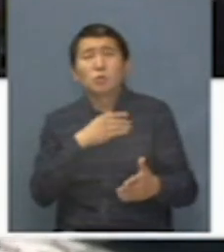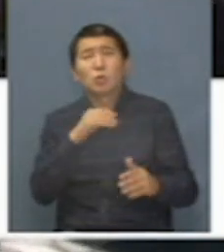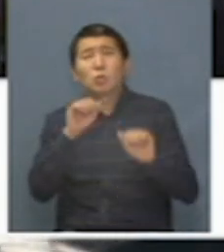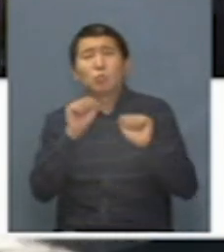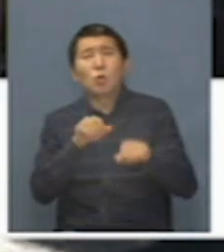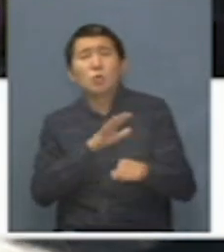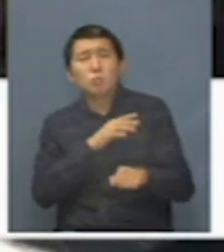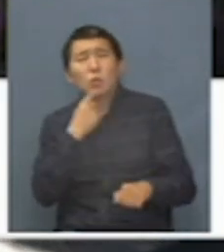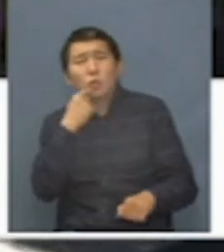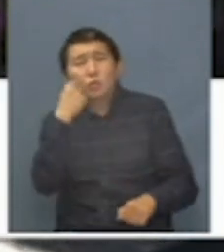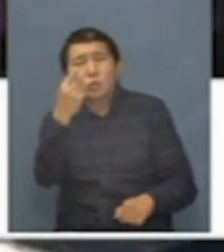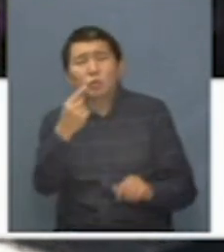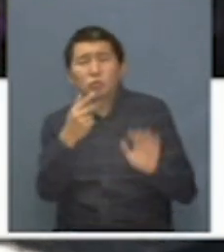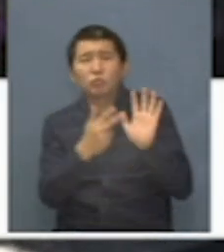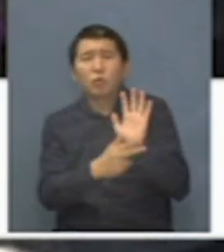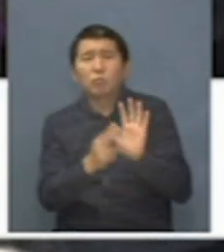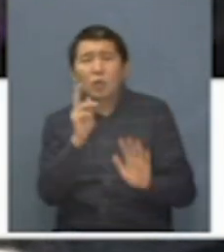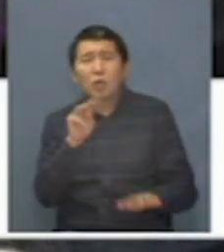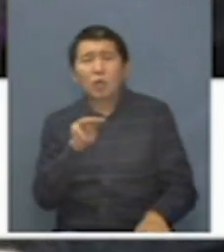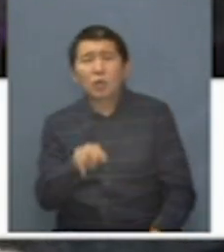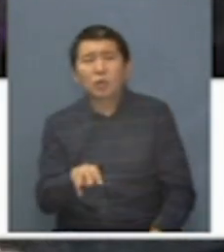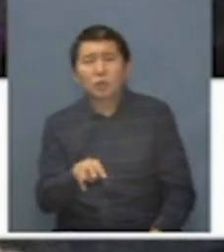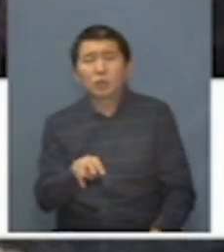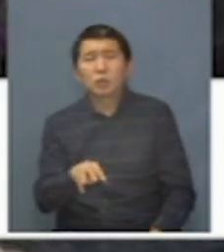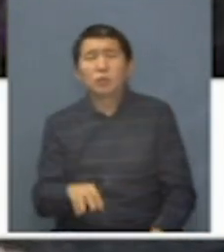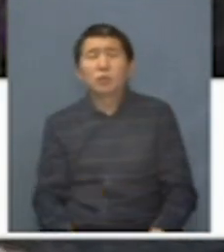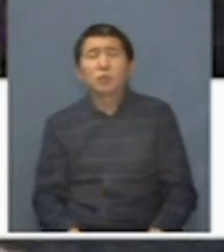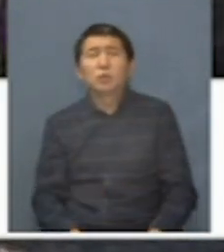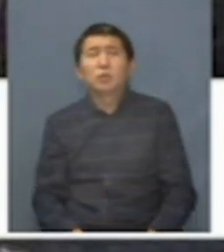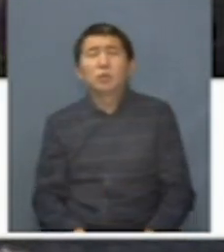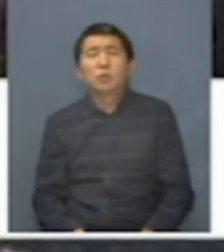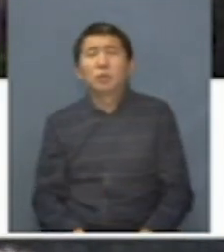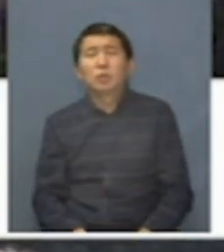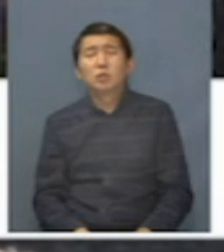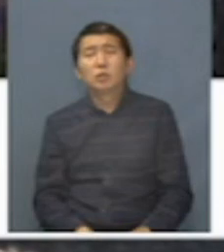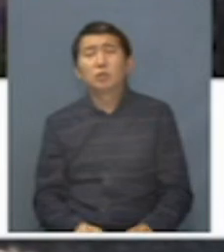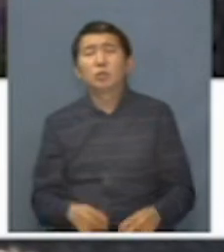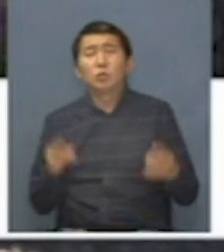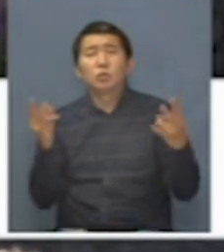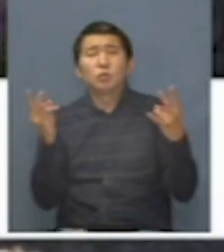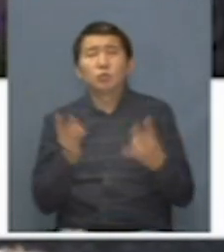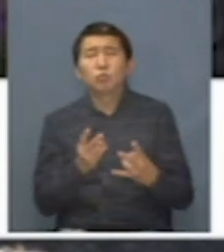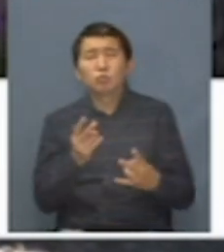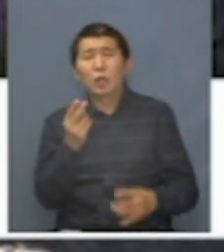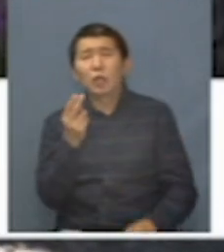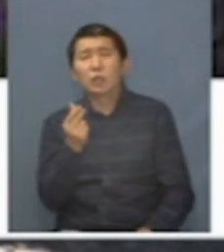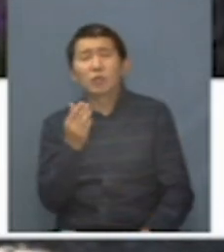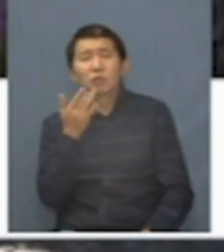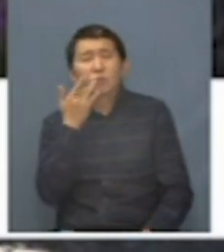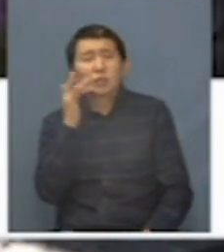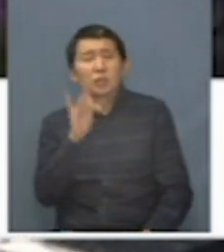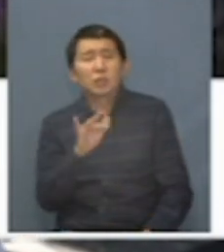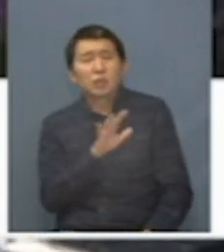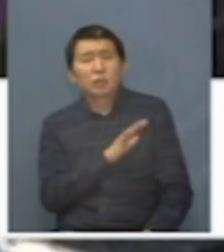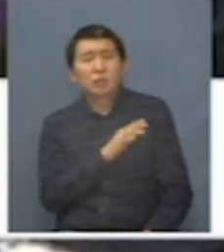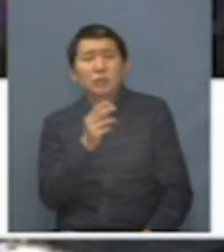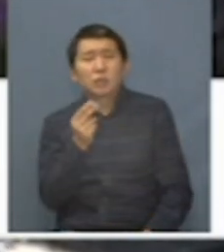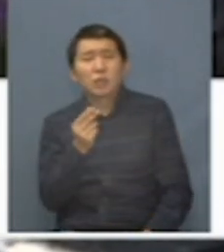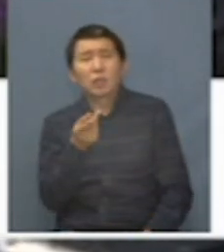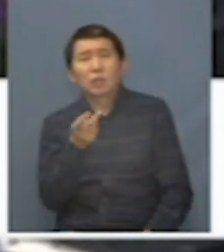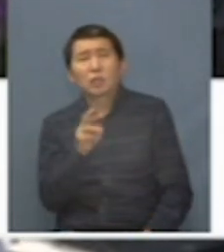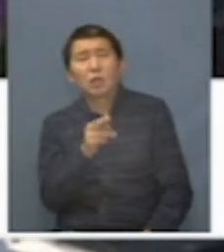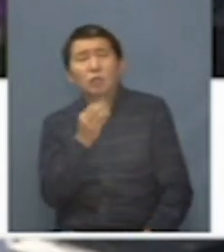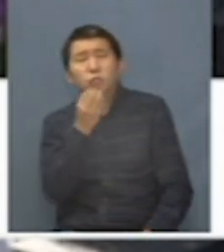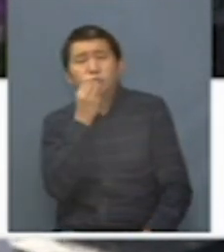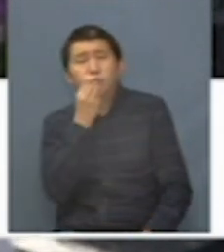могу пройти до 80 км и потом двигаться дальше для путешествия также необходимы средства всегда должны быть деньги на счету для питания